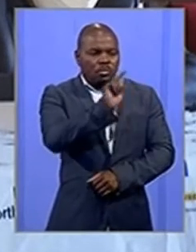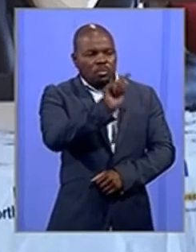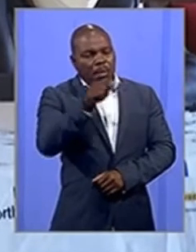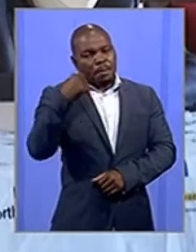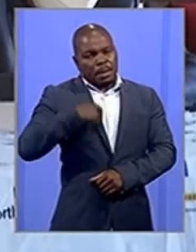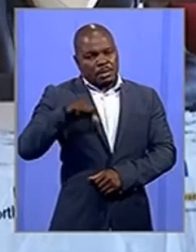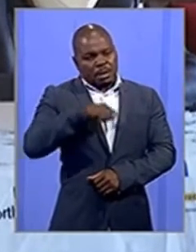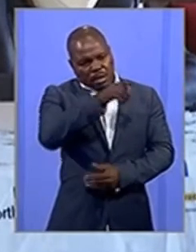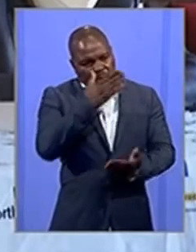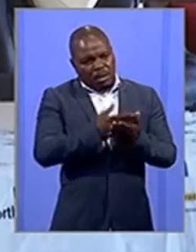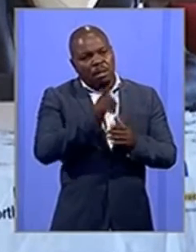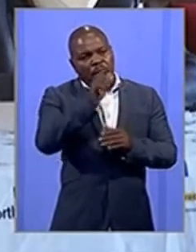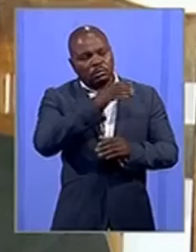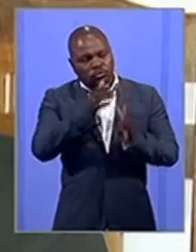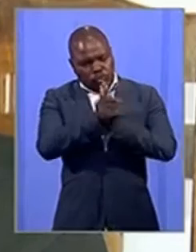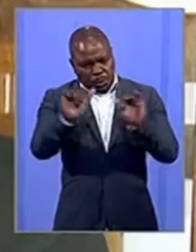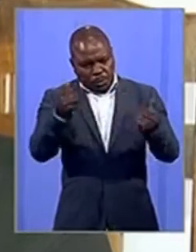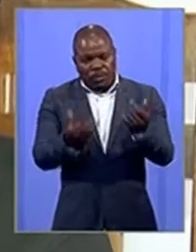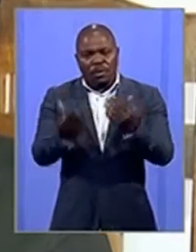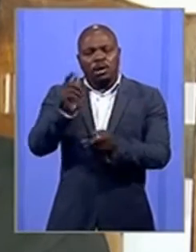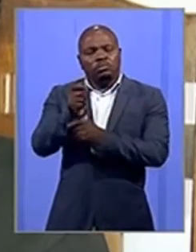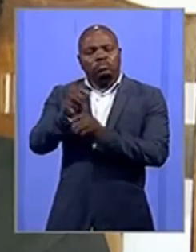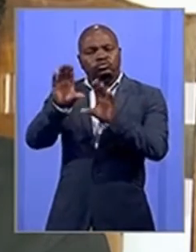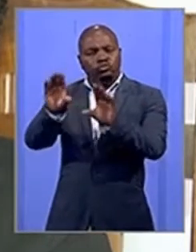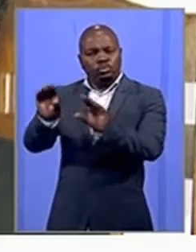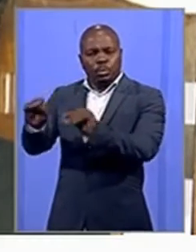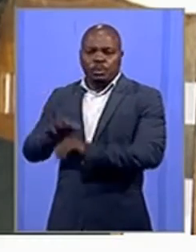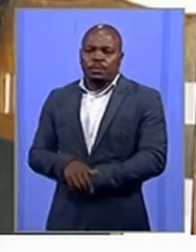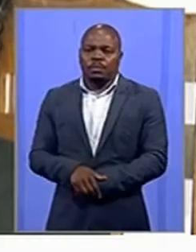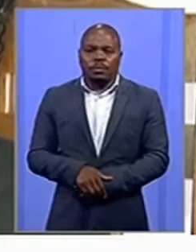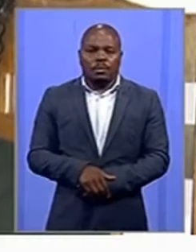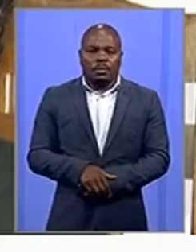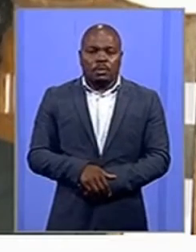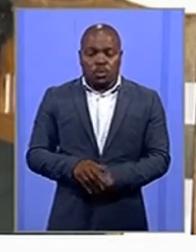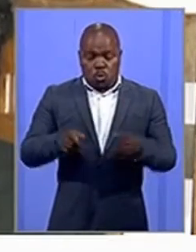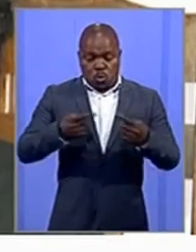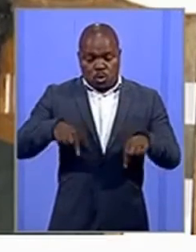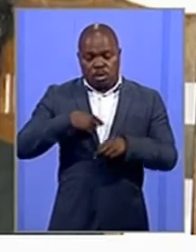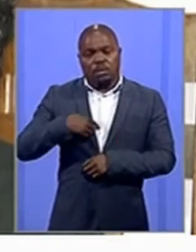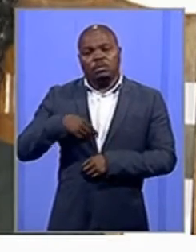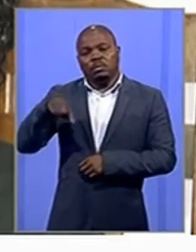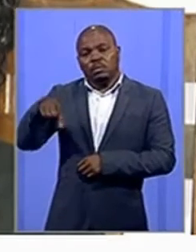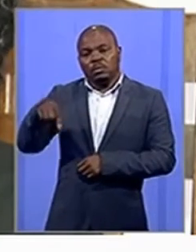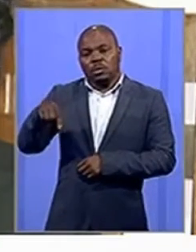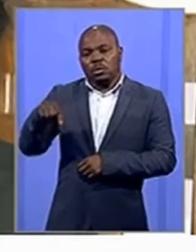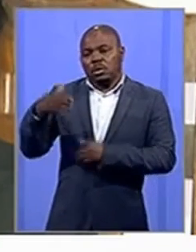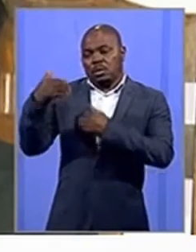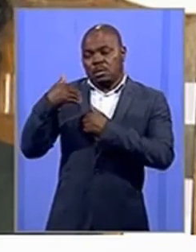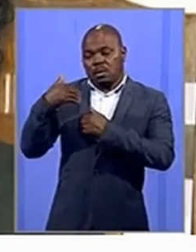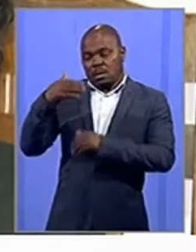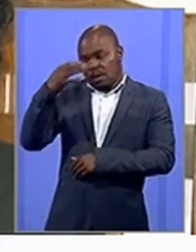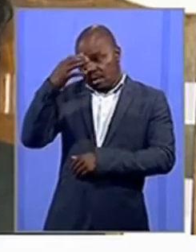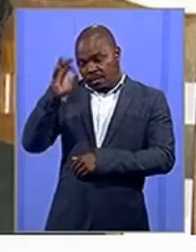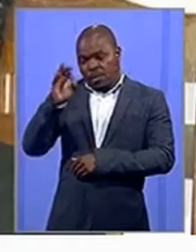le bokgoni jwa go lwantsha melelo. Rona jaaka puso ya bogareng ya tsamaisang dimasepala